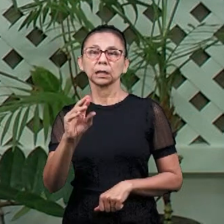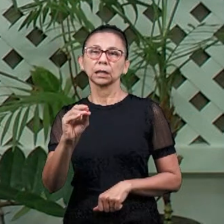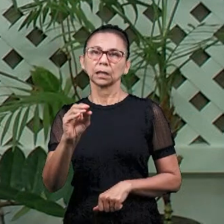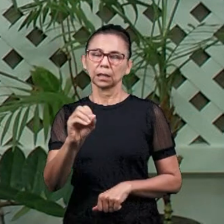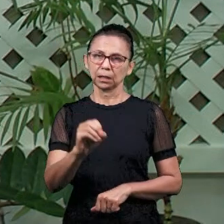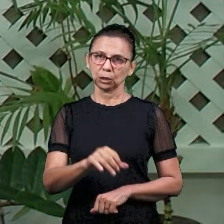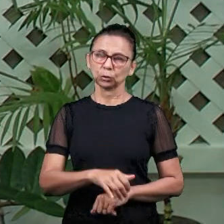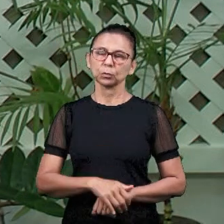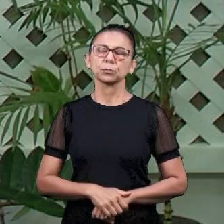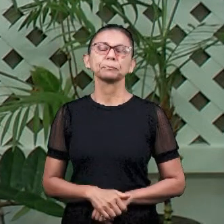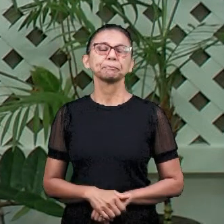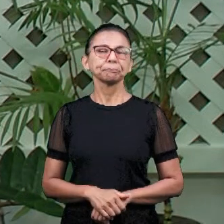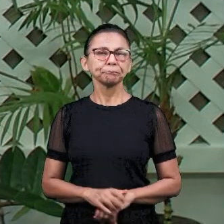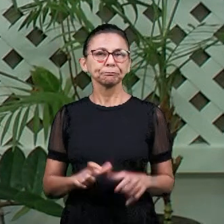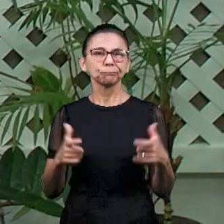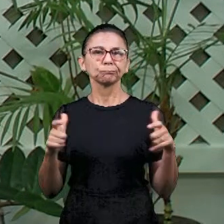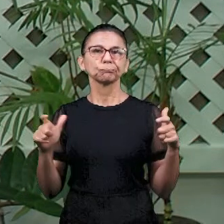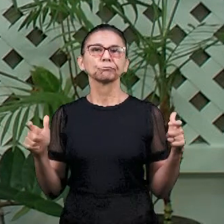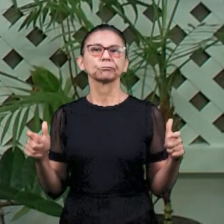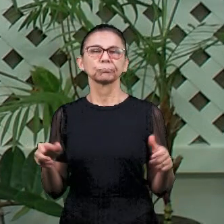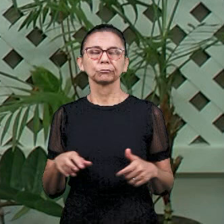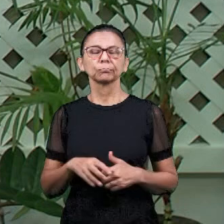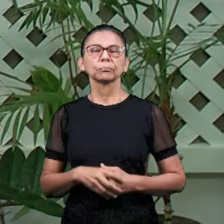a d'autres églises ici